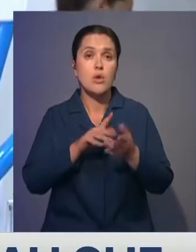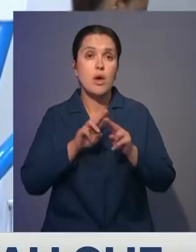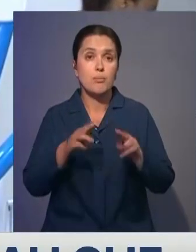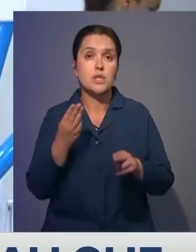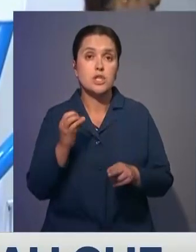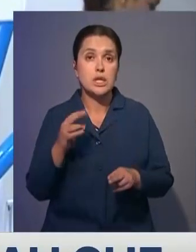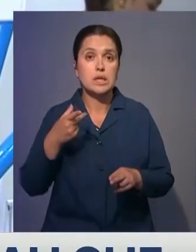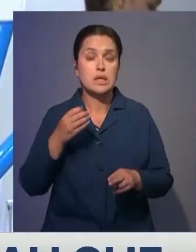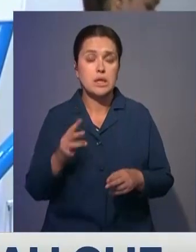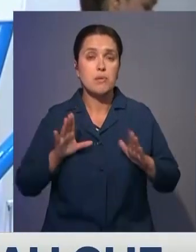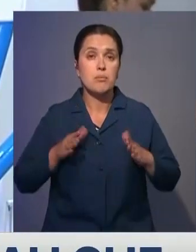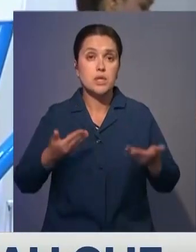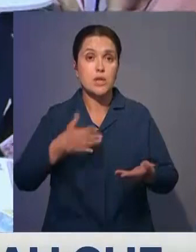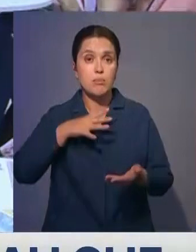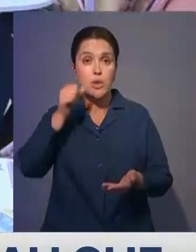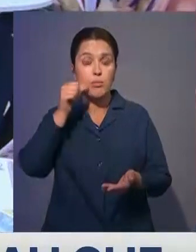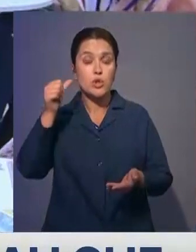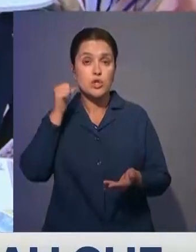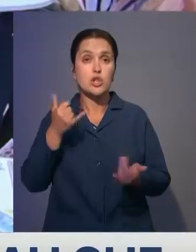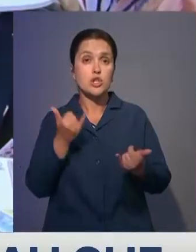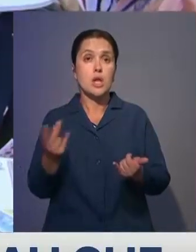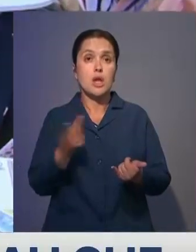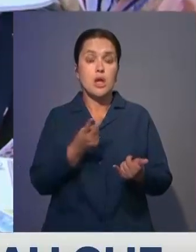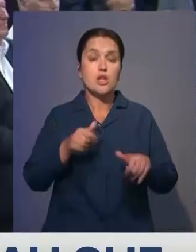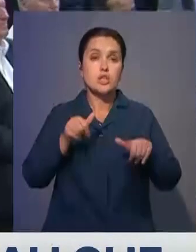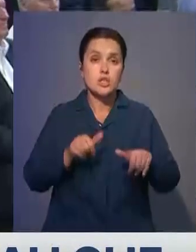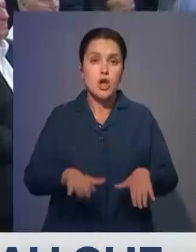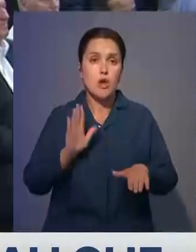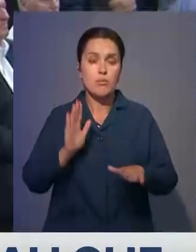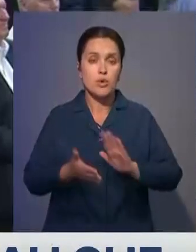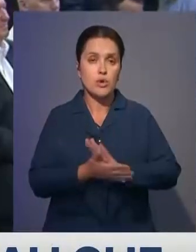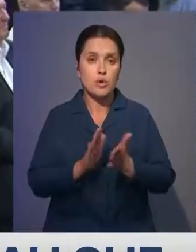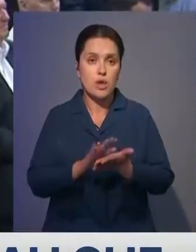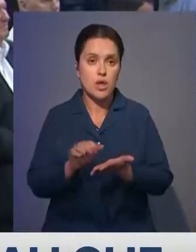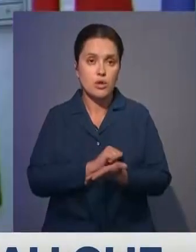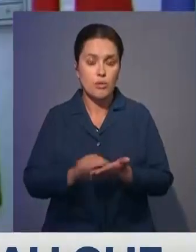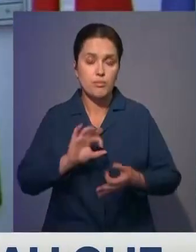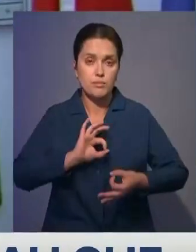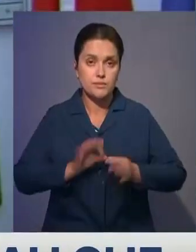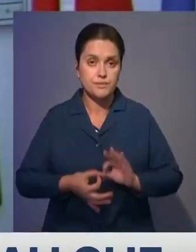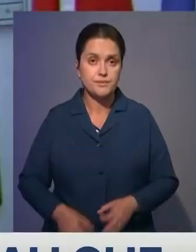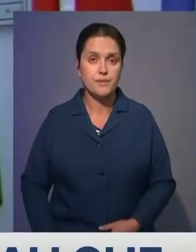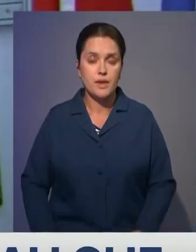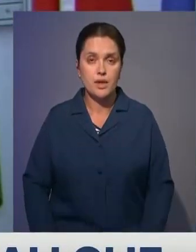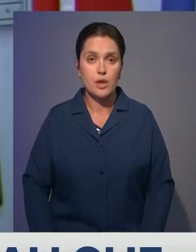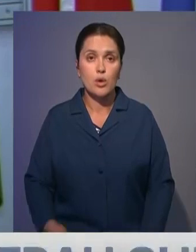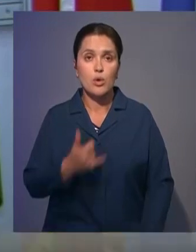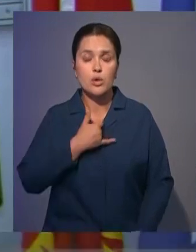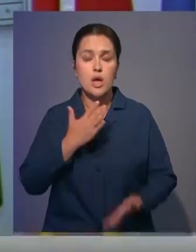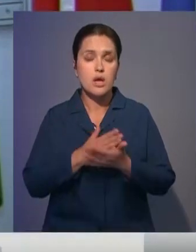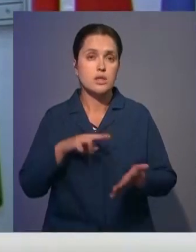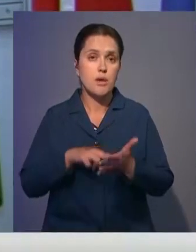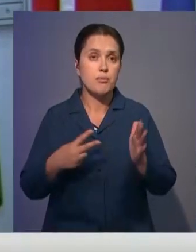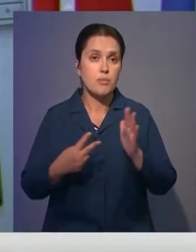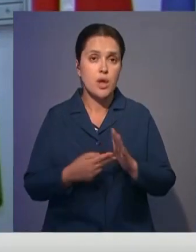Казахстан предложил еще в прошлом году. Сейчас обе стороны решают оргмоменты. Основной цель – развивать